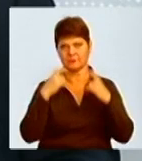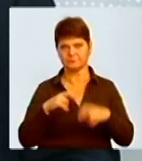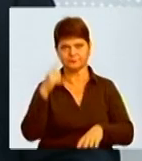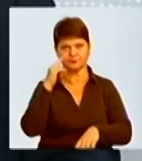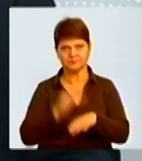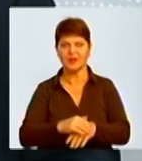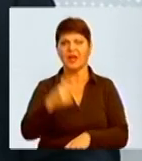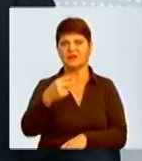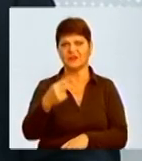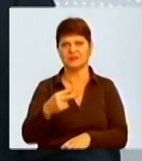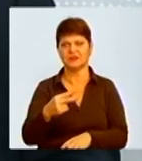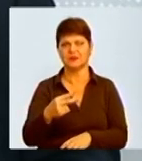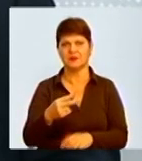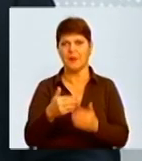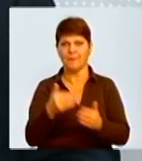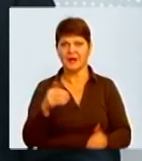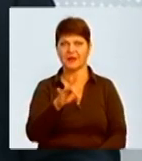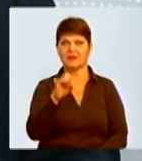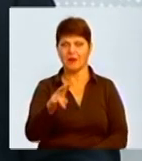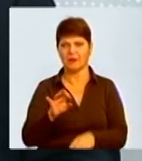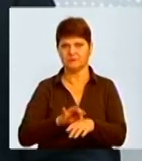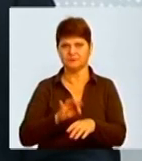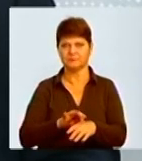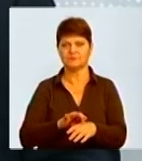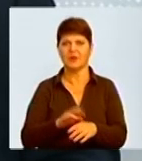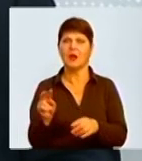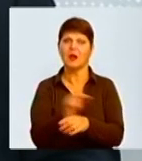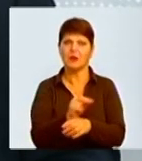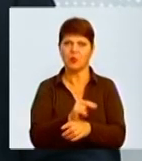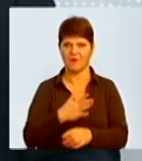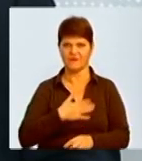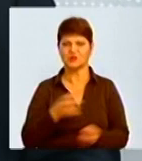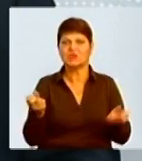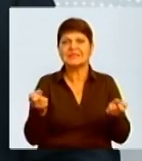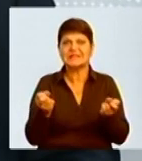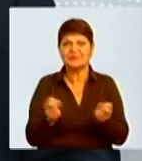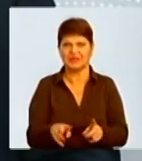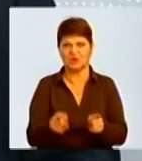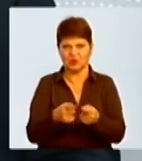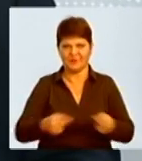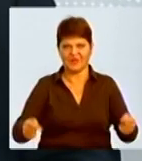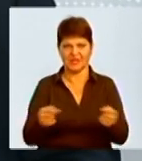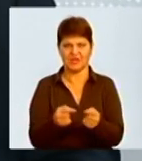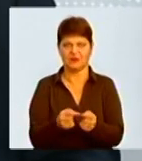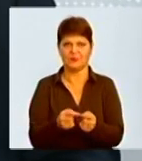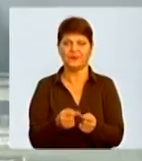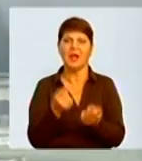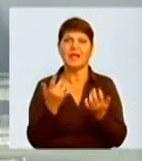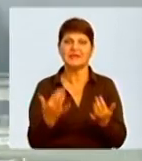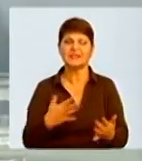20 випадків передракової патології, яка підлягає лікуванню в нашому спеціалізованому відділенні. А наскільки активні ось